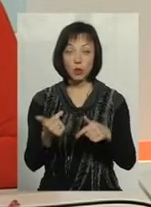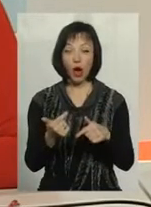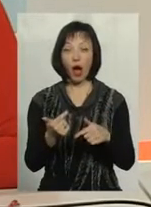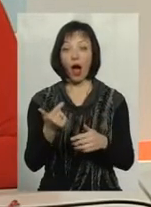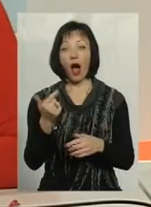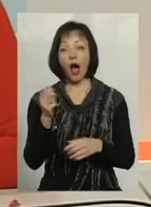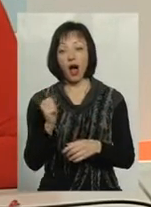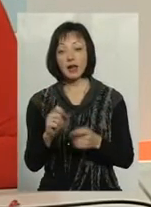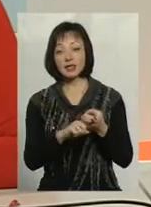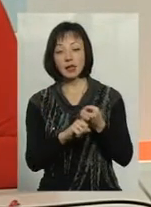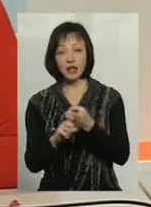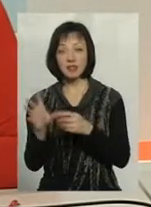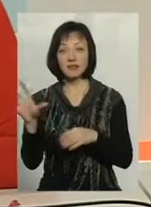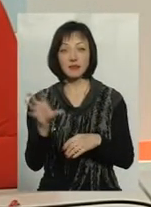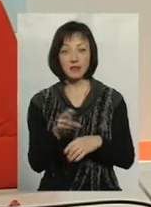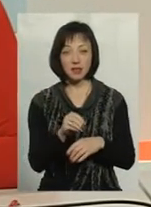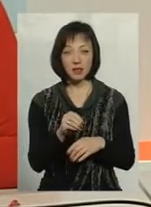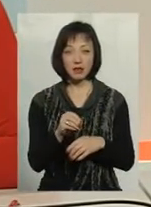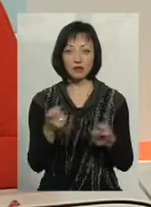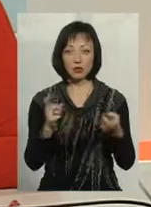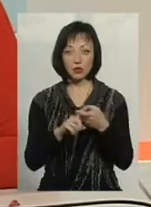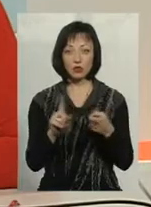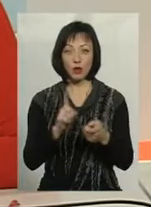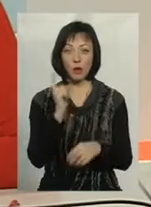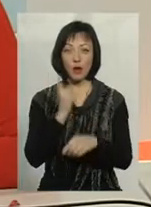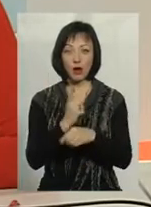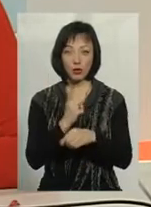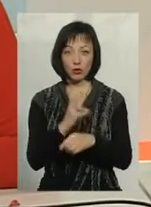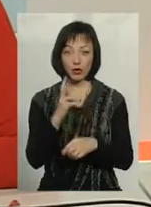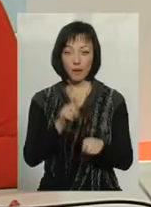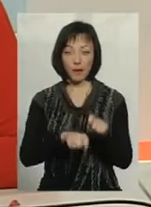Но не в нерівних умовах.